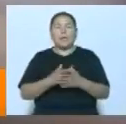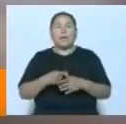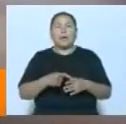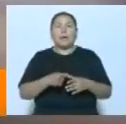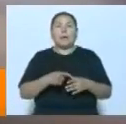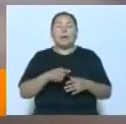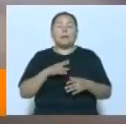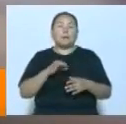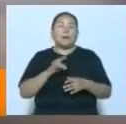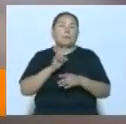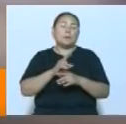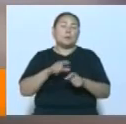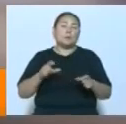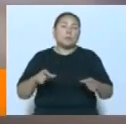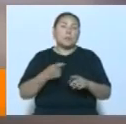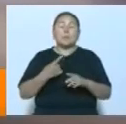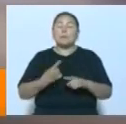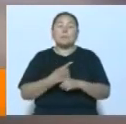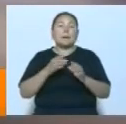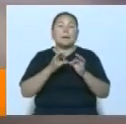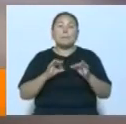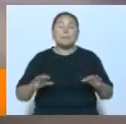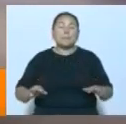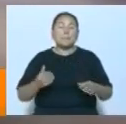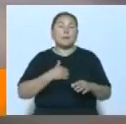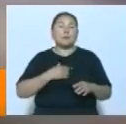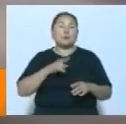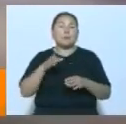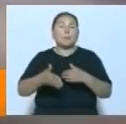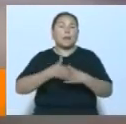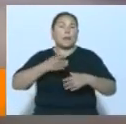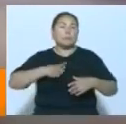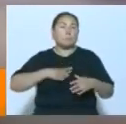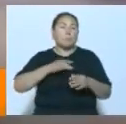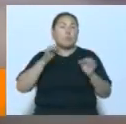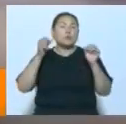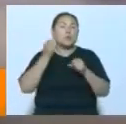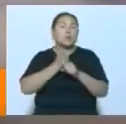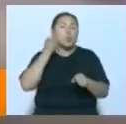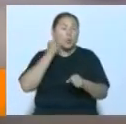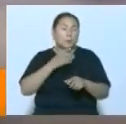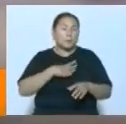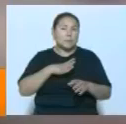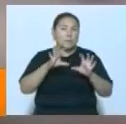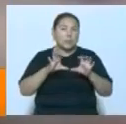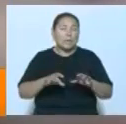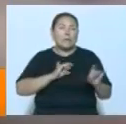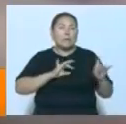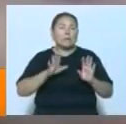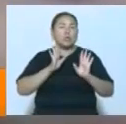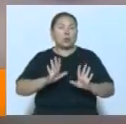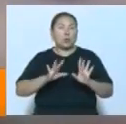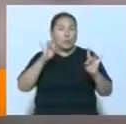Ахтлик Каусар обманывает людей, и это не пирамида. Мы хотим, чтобы она была наказана по всей строгости. Ахтлик Каусар рекламировали